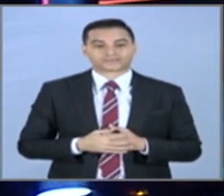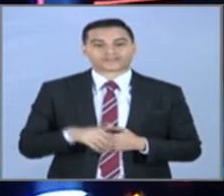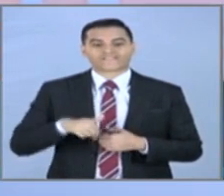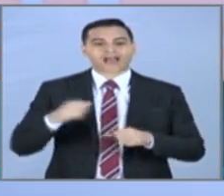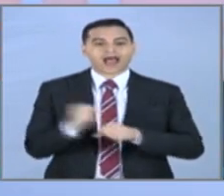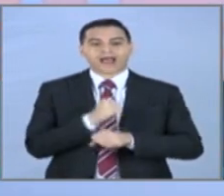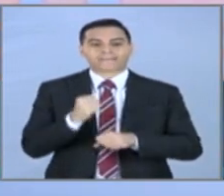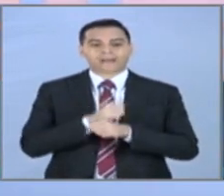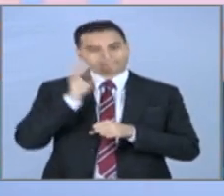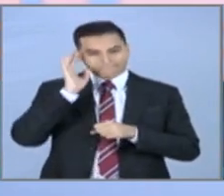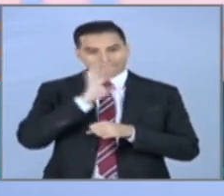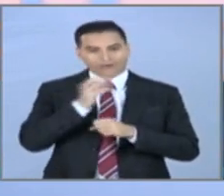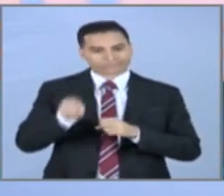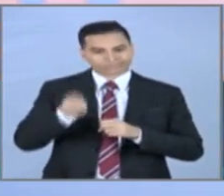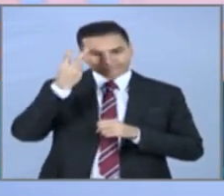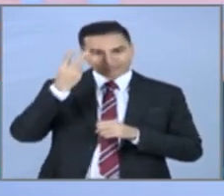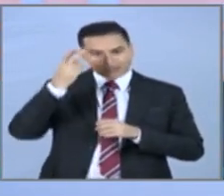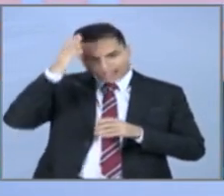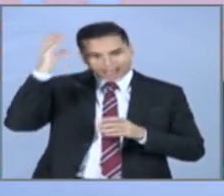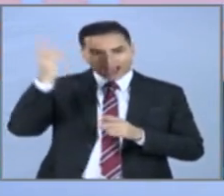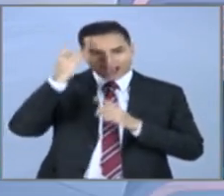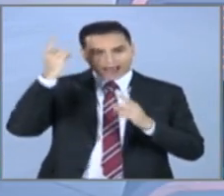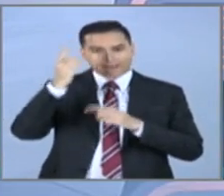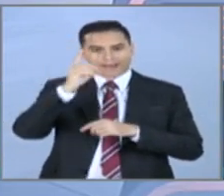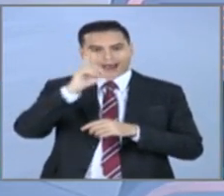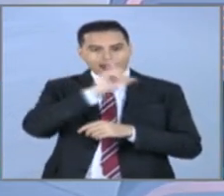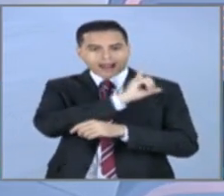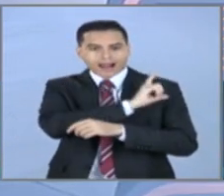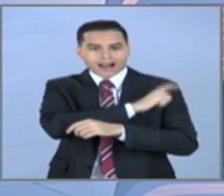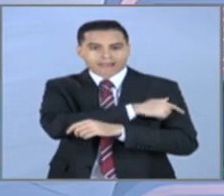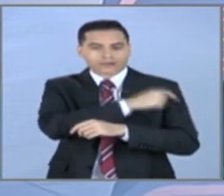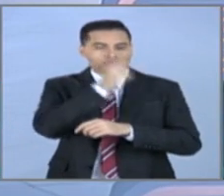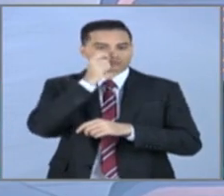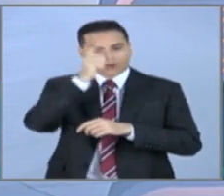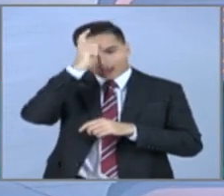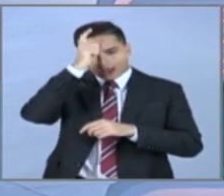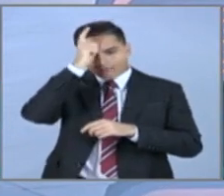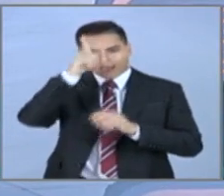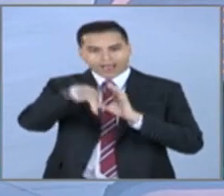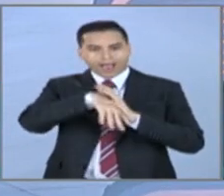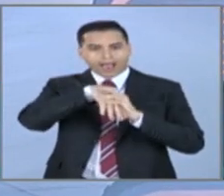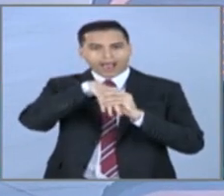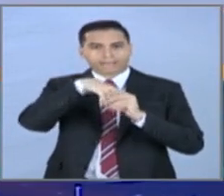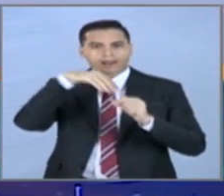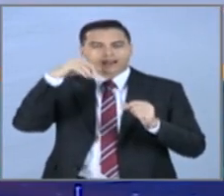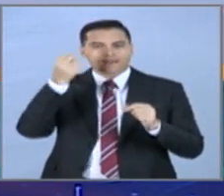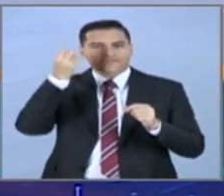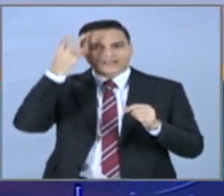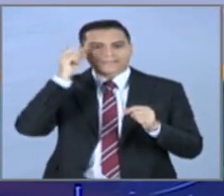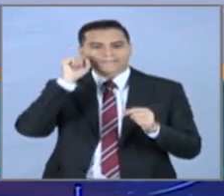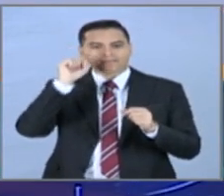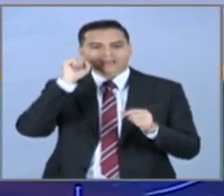في أي مجال علمي ابتكر العالم الألماني برنارد ريمان